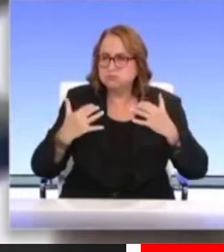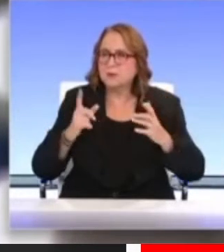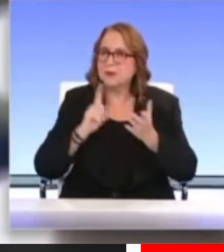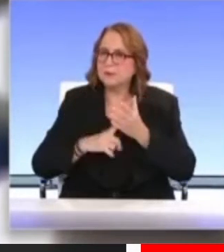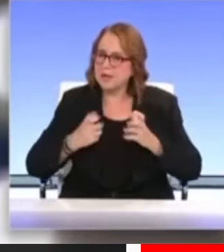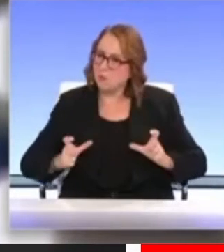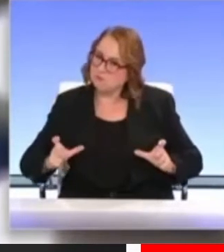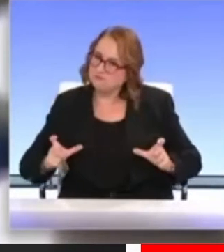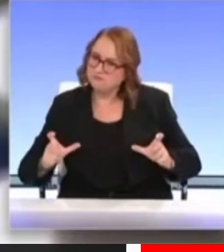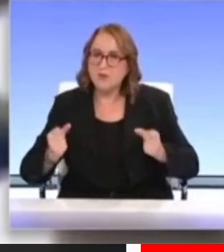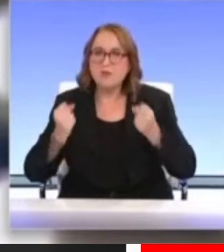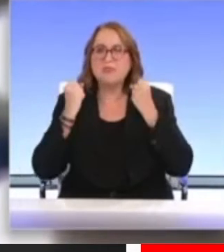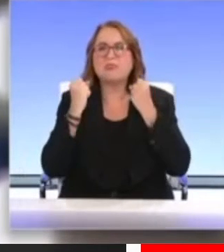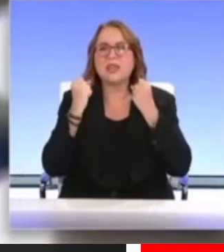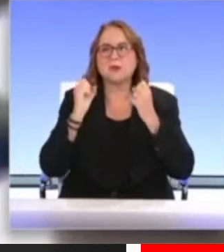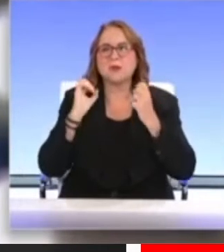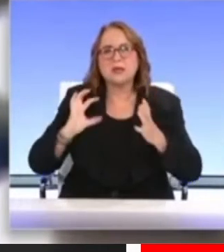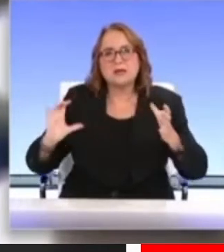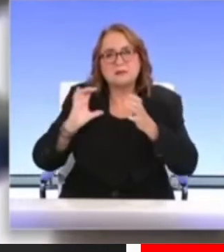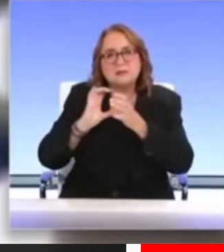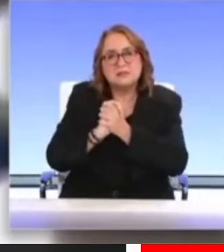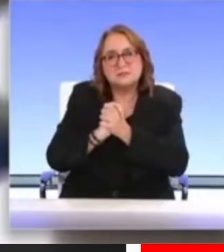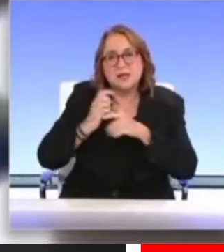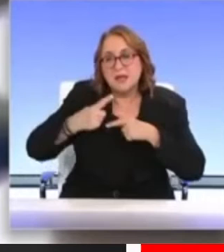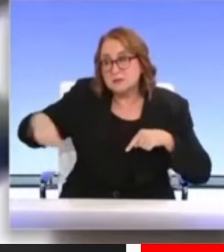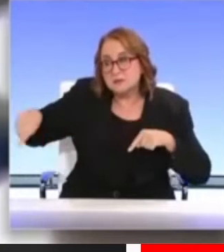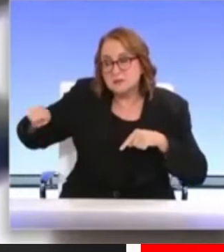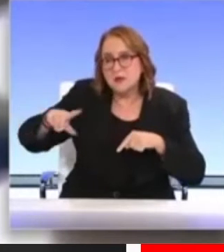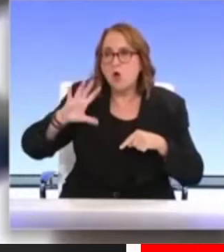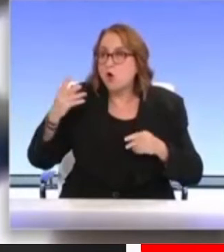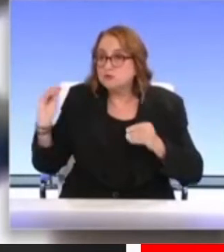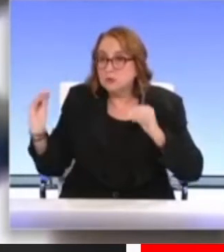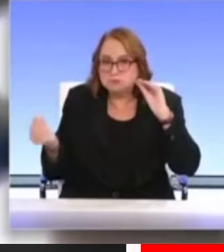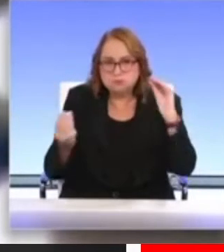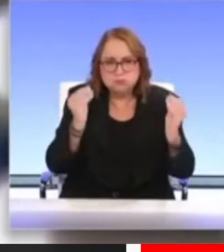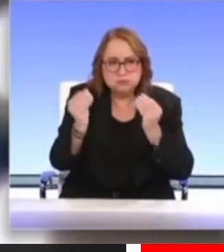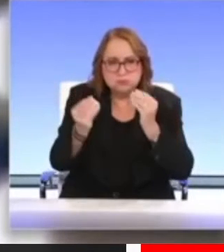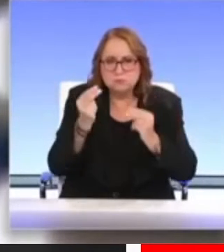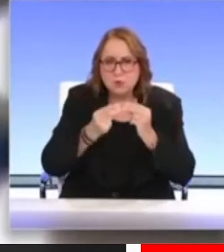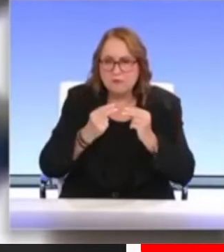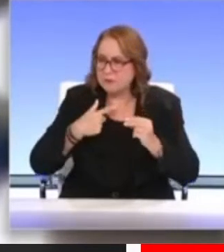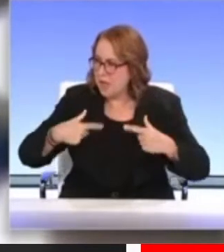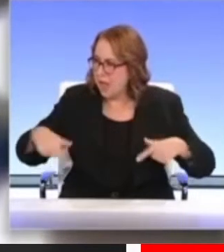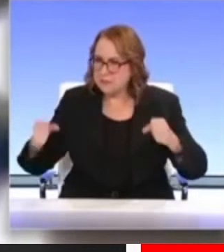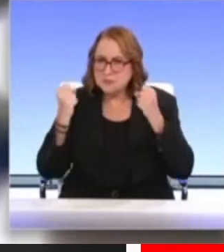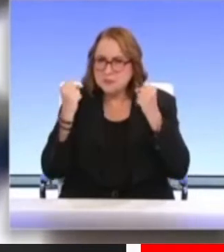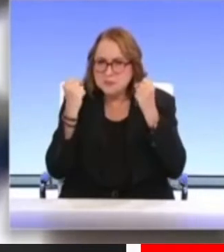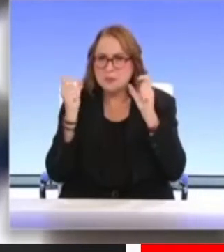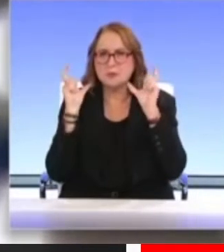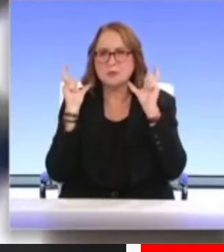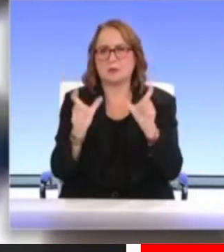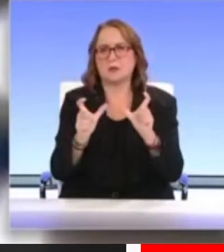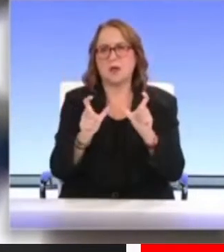ούτως ώστε να διαχειριζόμαστε αποτελεσματικά τις συνέπειες όλων αυτών των προκλήσεων. Μόνο έτσι θα μπορέσουμε